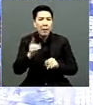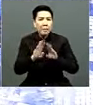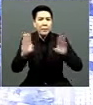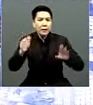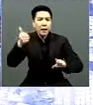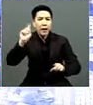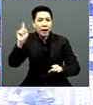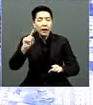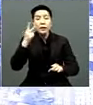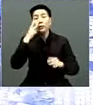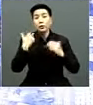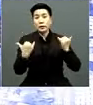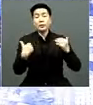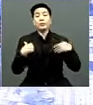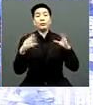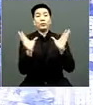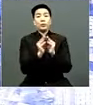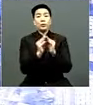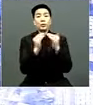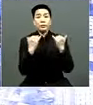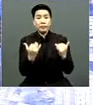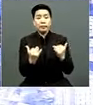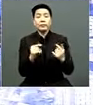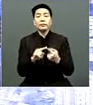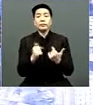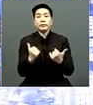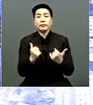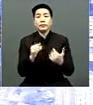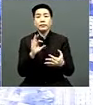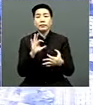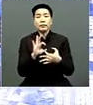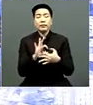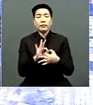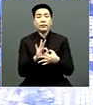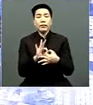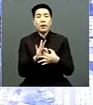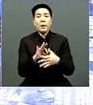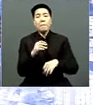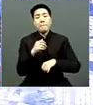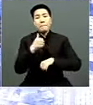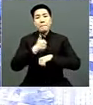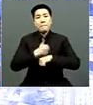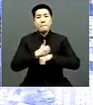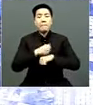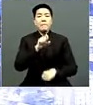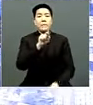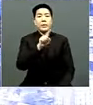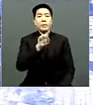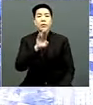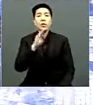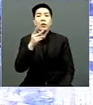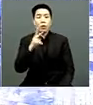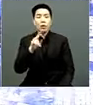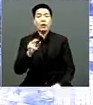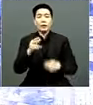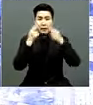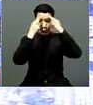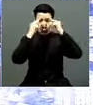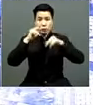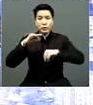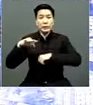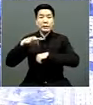รงนี้ในที่ประชุมนะครับโดยทางท่านผอ.สบค.นะครับท่านนายกรัฐมนตรี